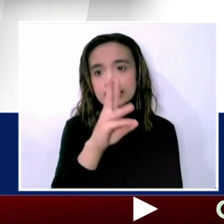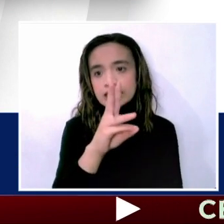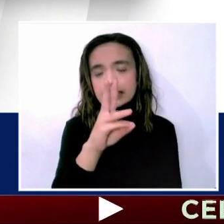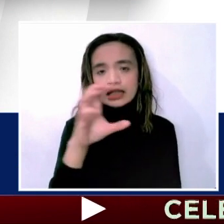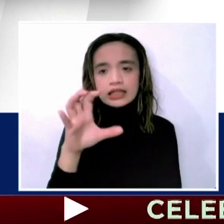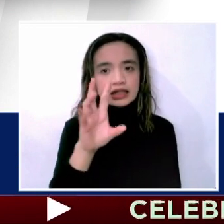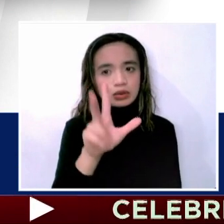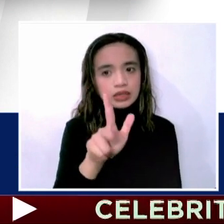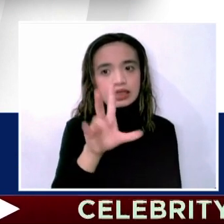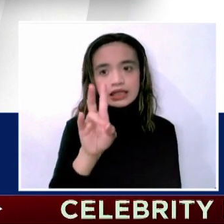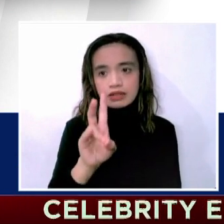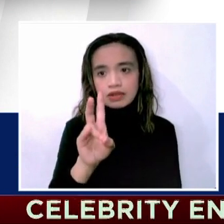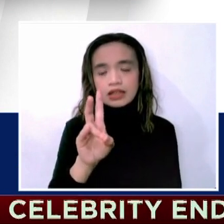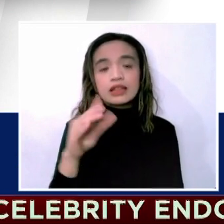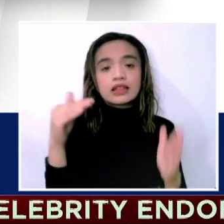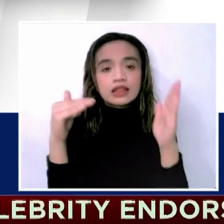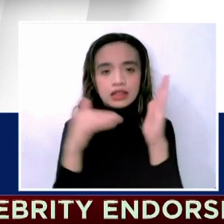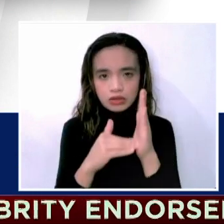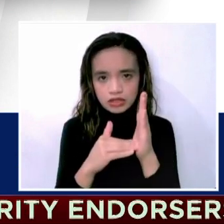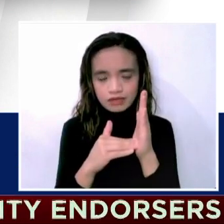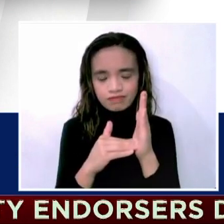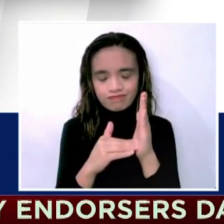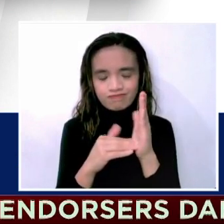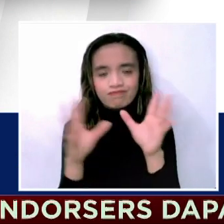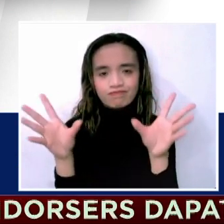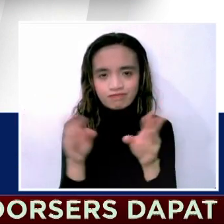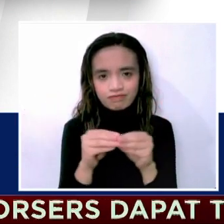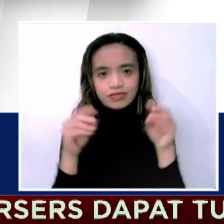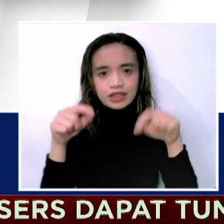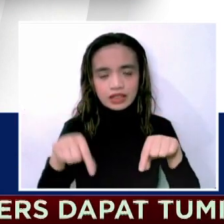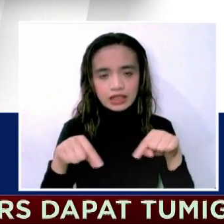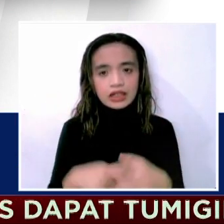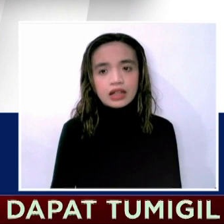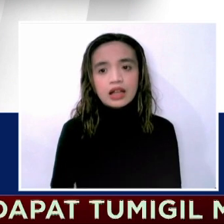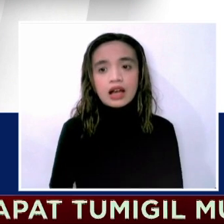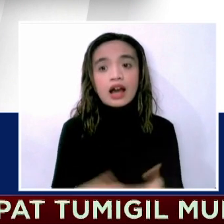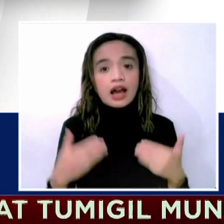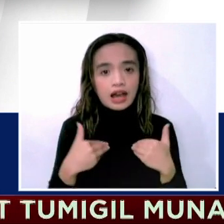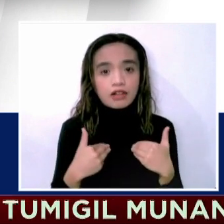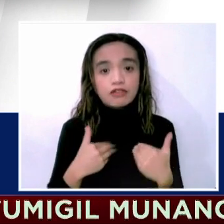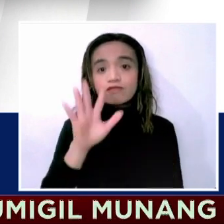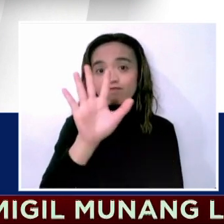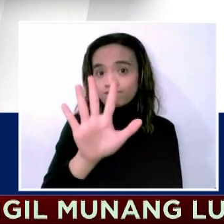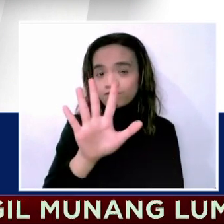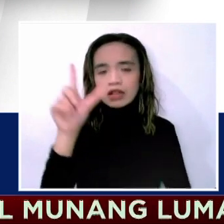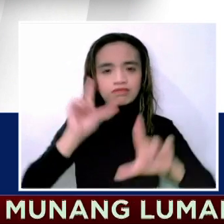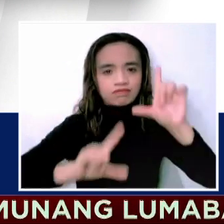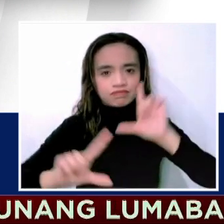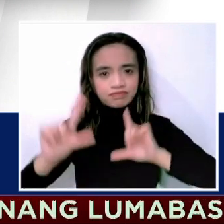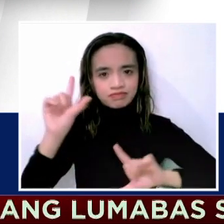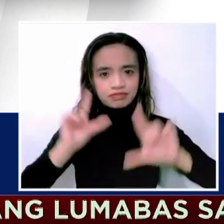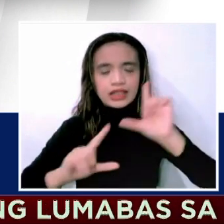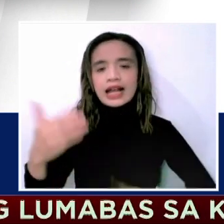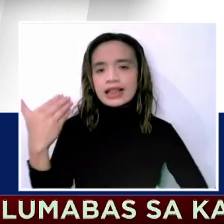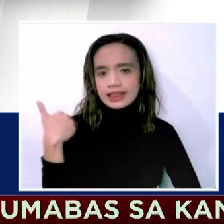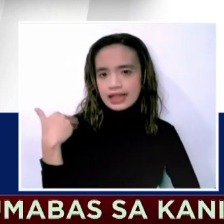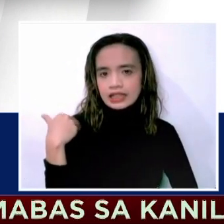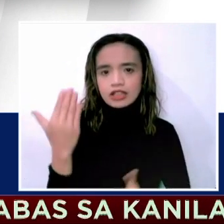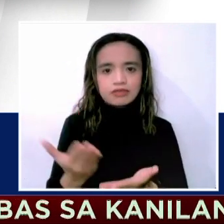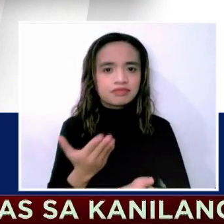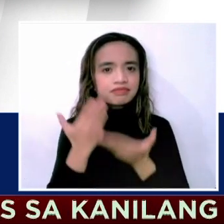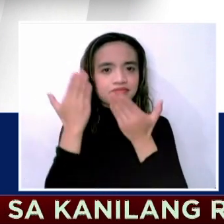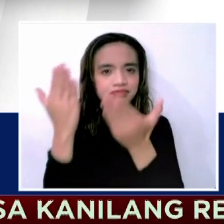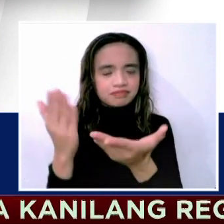3,627,000 ang kabuang bilang ng kaso sa bansa. Bagamat may 5 laboratorio ang hindi nakapagsumite ng kanilang